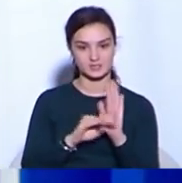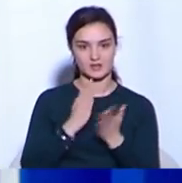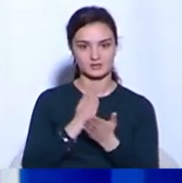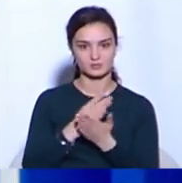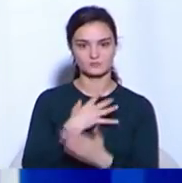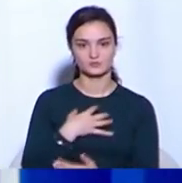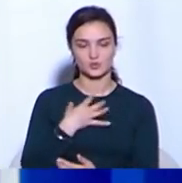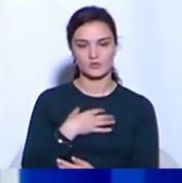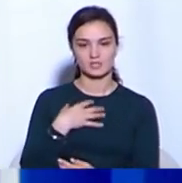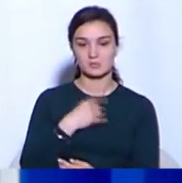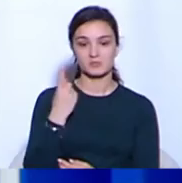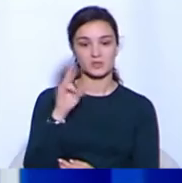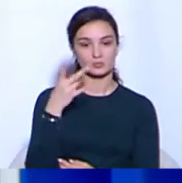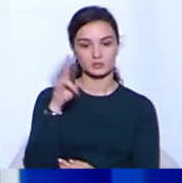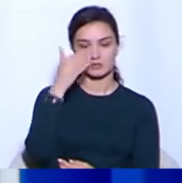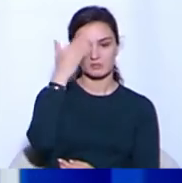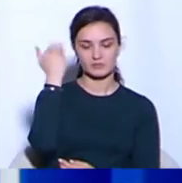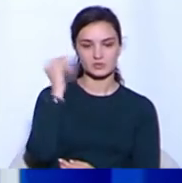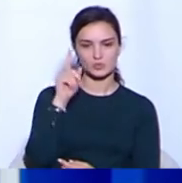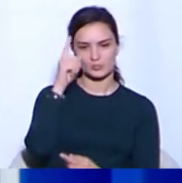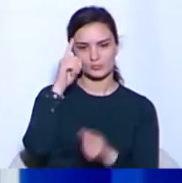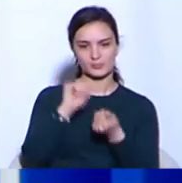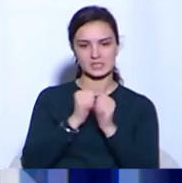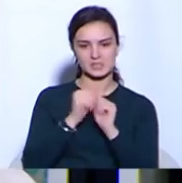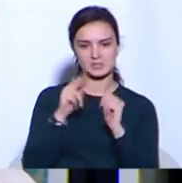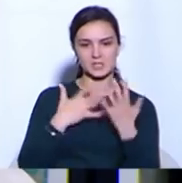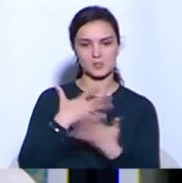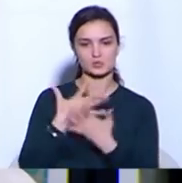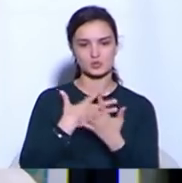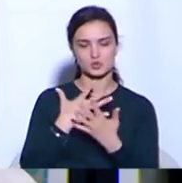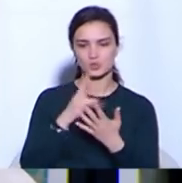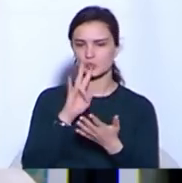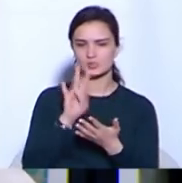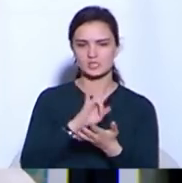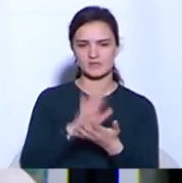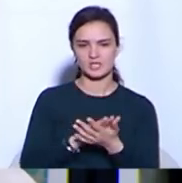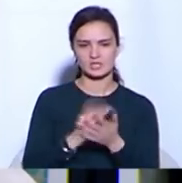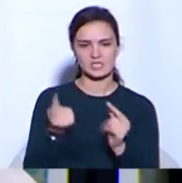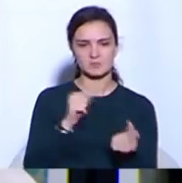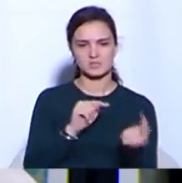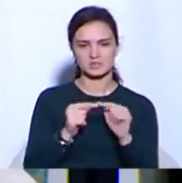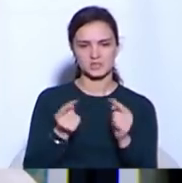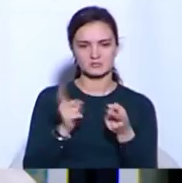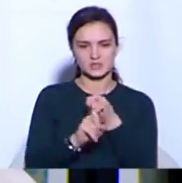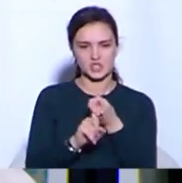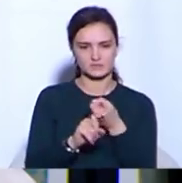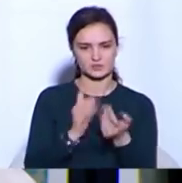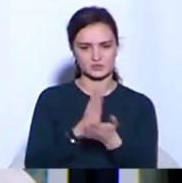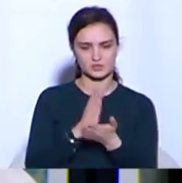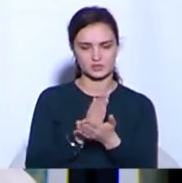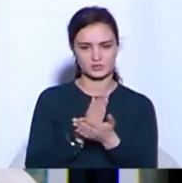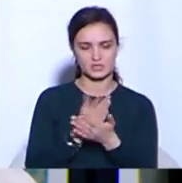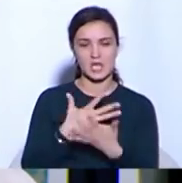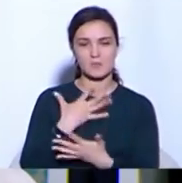ოქროს წესი არსებობს. პირველი არ უნდა დაგვავიწყდეს, რომ ეს მეხსიერება და ემოციები უწყვეტ რეჟიმში ერთმანეთთან გადაჯაჭულია და